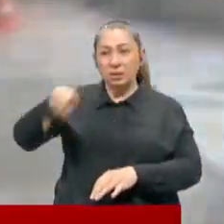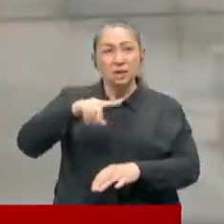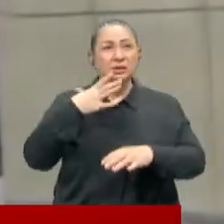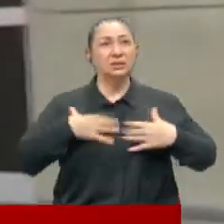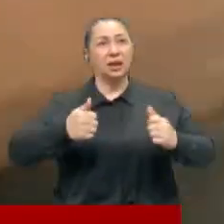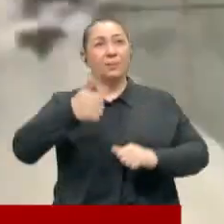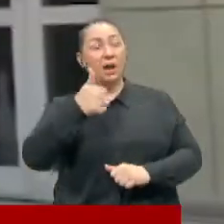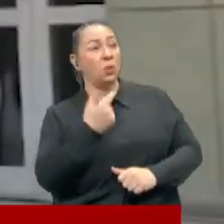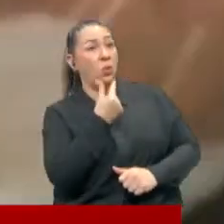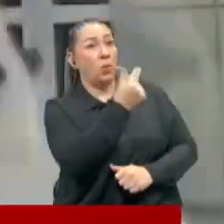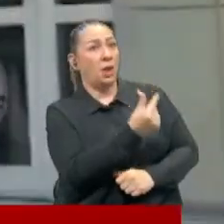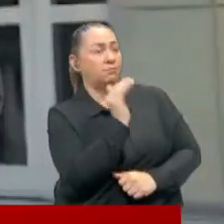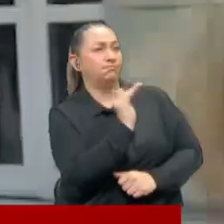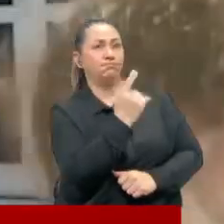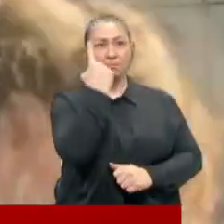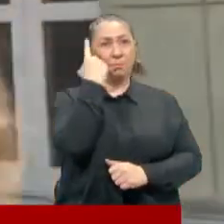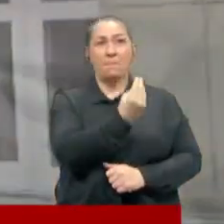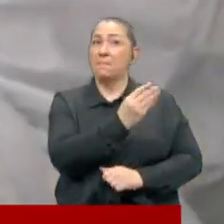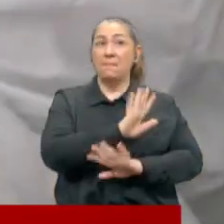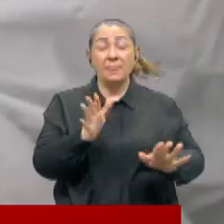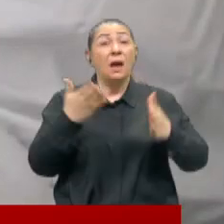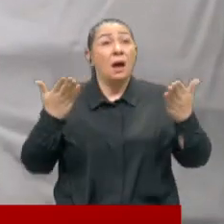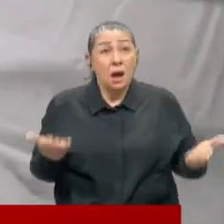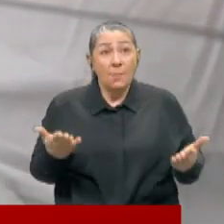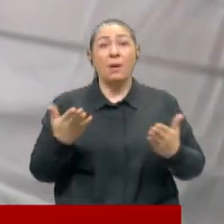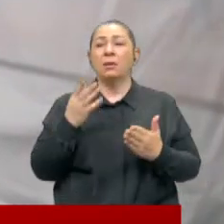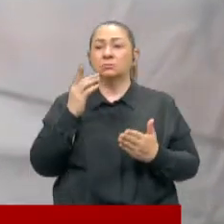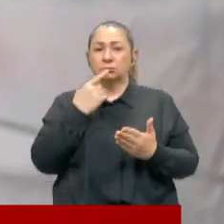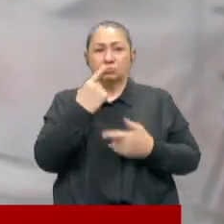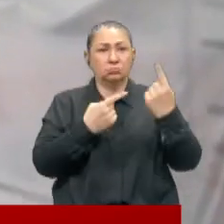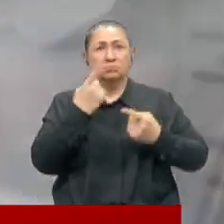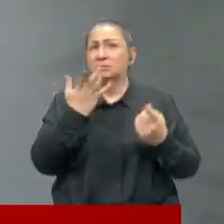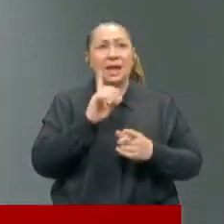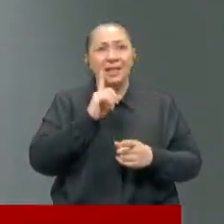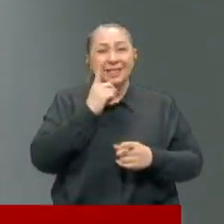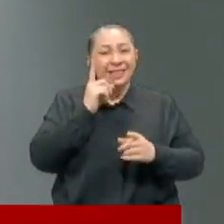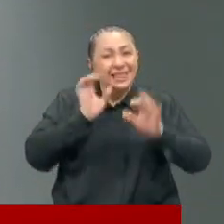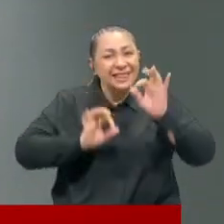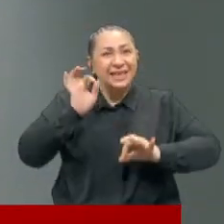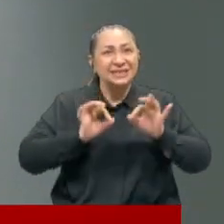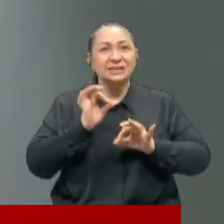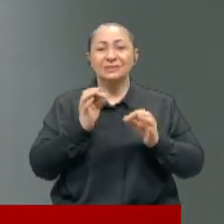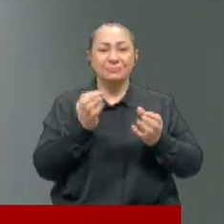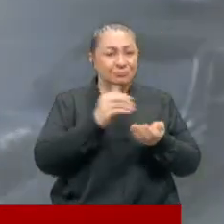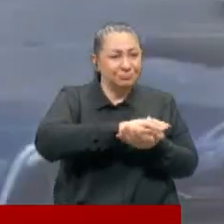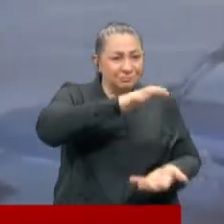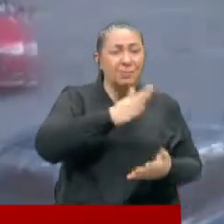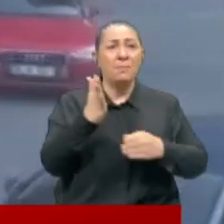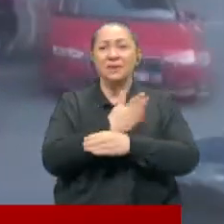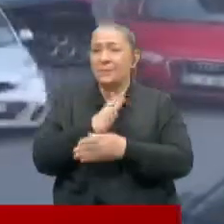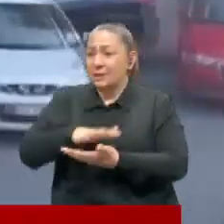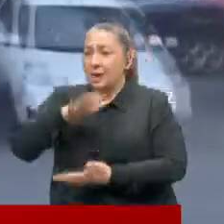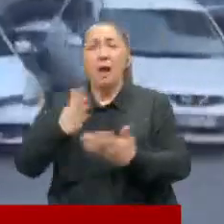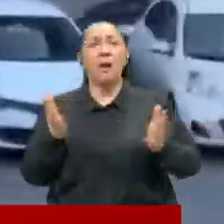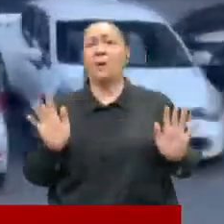Sağlık Bakanlığı'na uyarılarını ilettiğini söyledi ancak Yavuz'un iddiasına göre ne test kapasiteleri artırıldı ne de malzeme